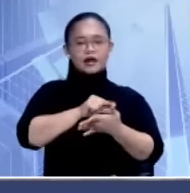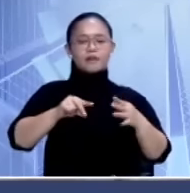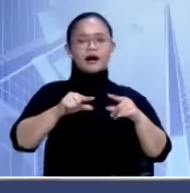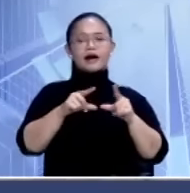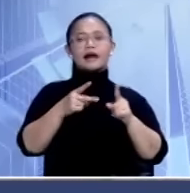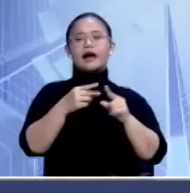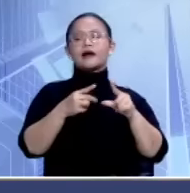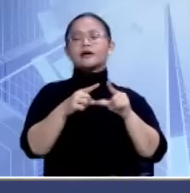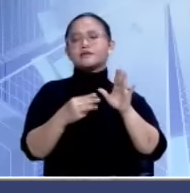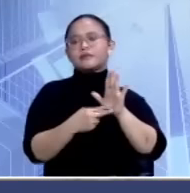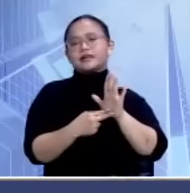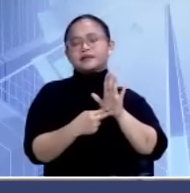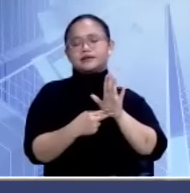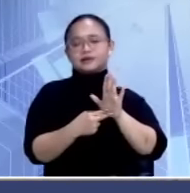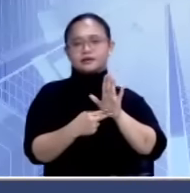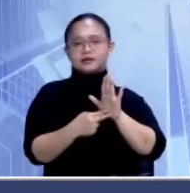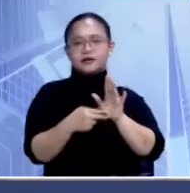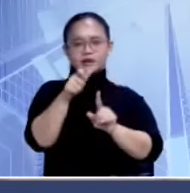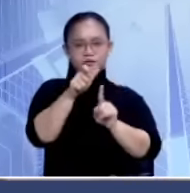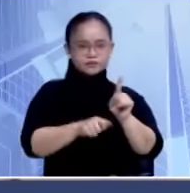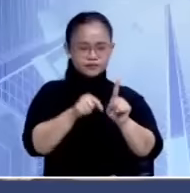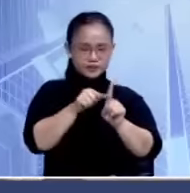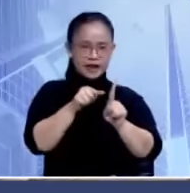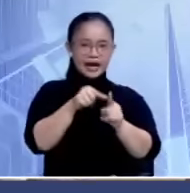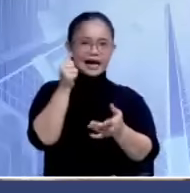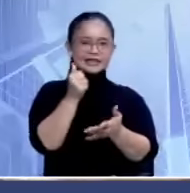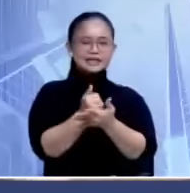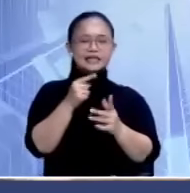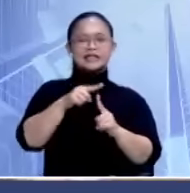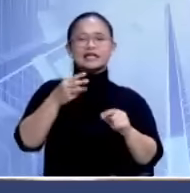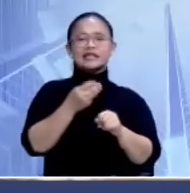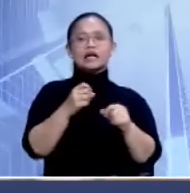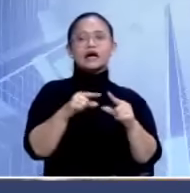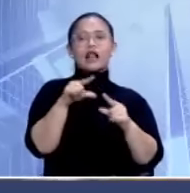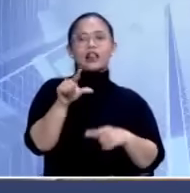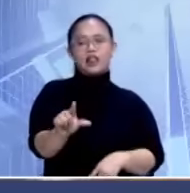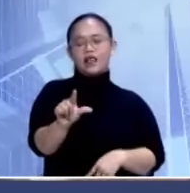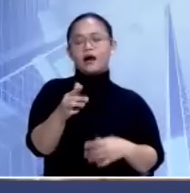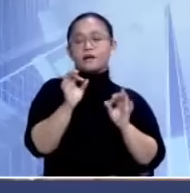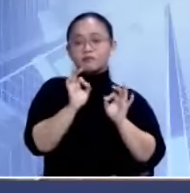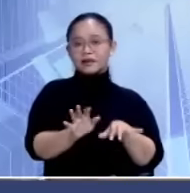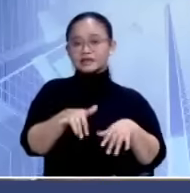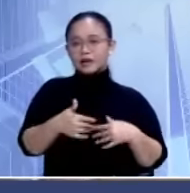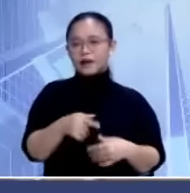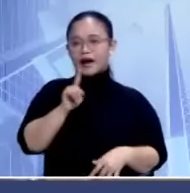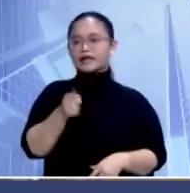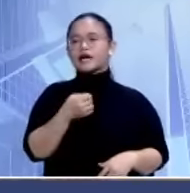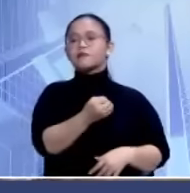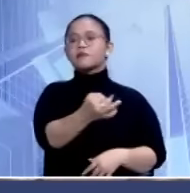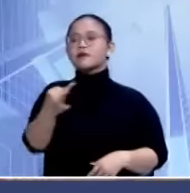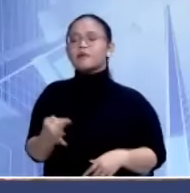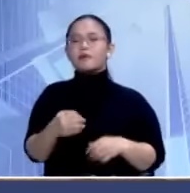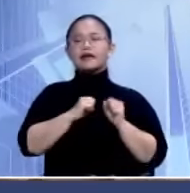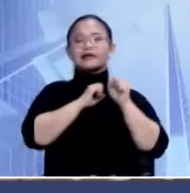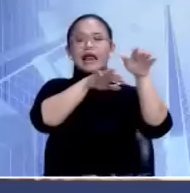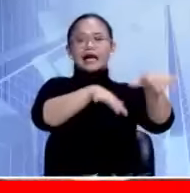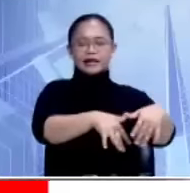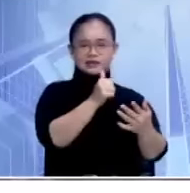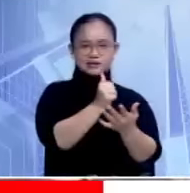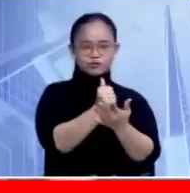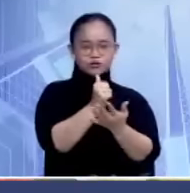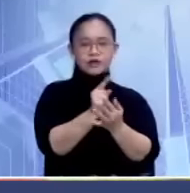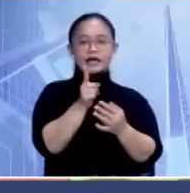Kampung Babakan Panjang, Desa Buni Asih, Kecamatan Tegal Buleut. Saat kejadian, korban bersama puluhan nelayan lain berada